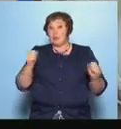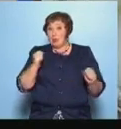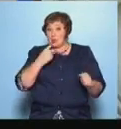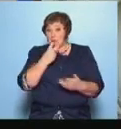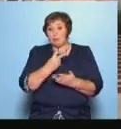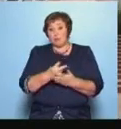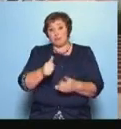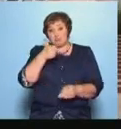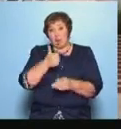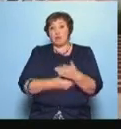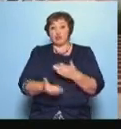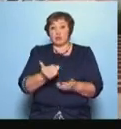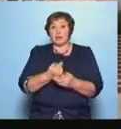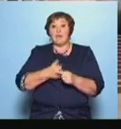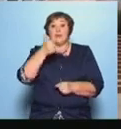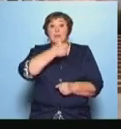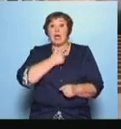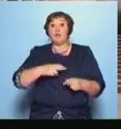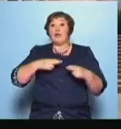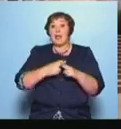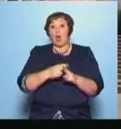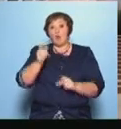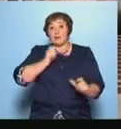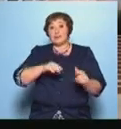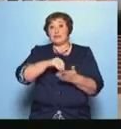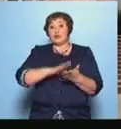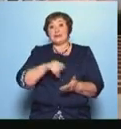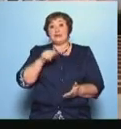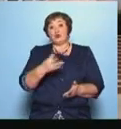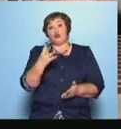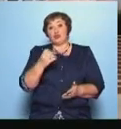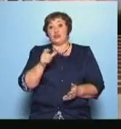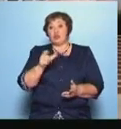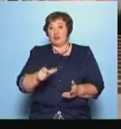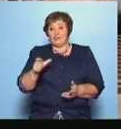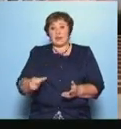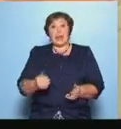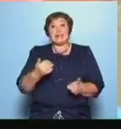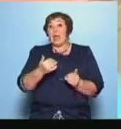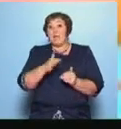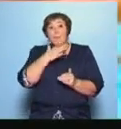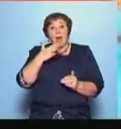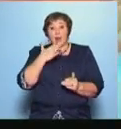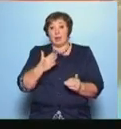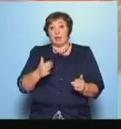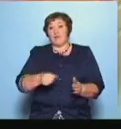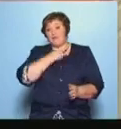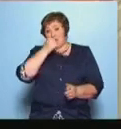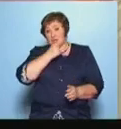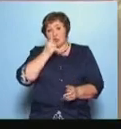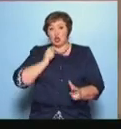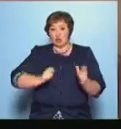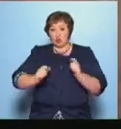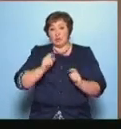хорошие результаты. В этом году техуниверситет уже зачислил 1400 человек. Немало среди абитуриентов и возрастных студентов.